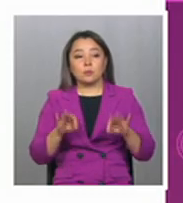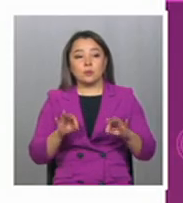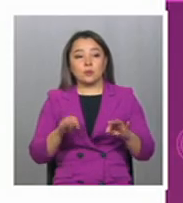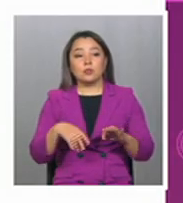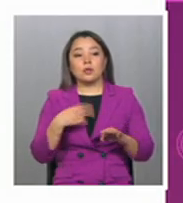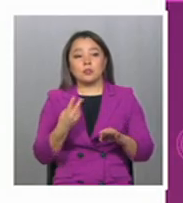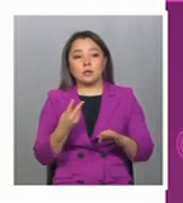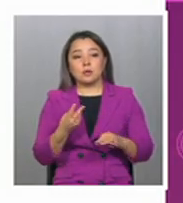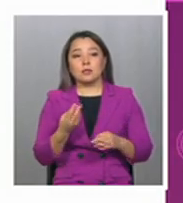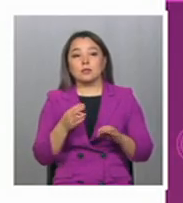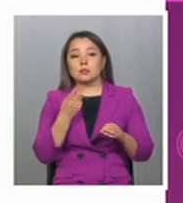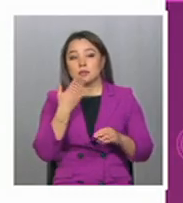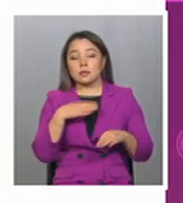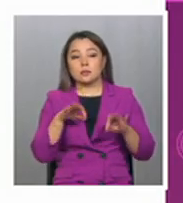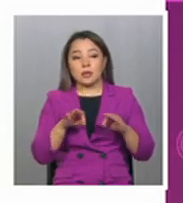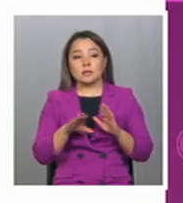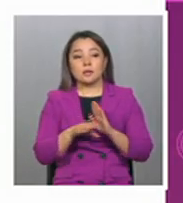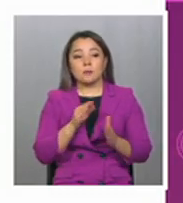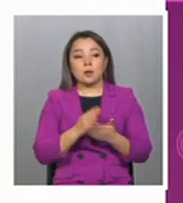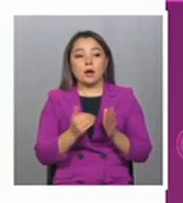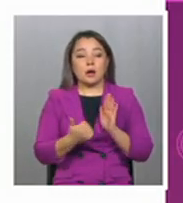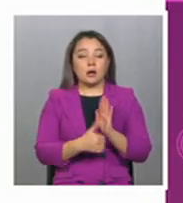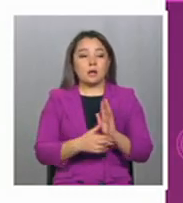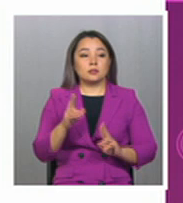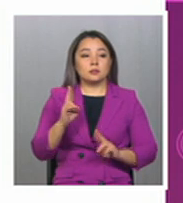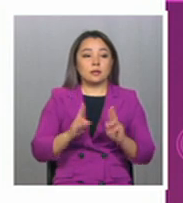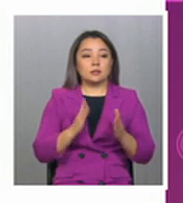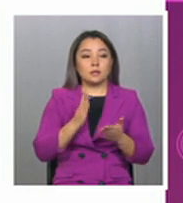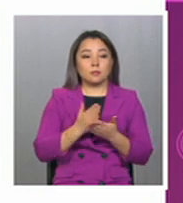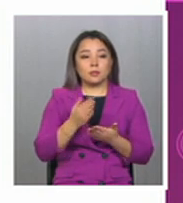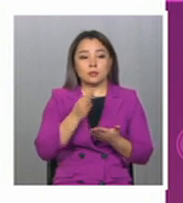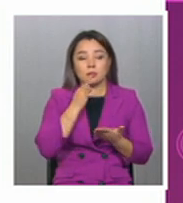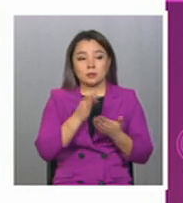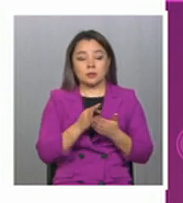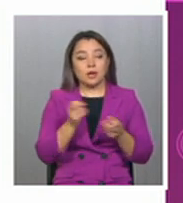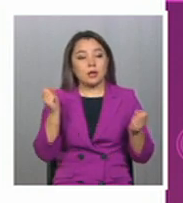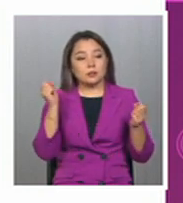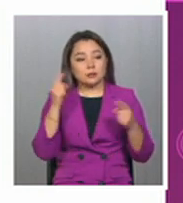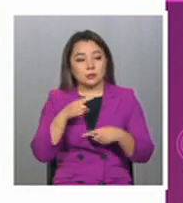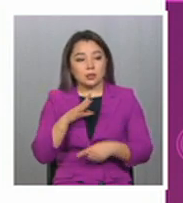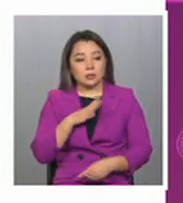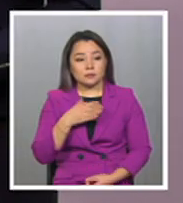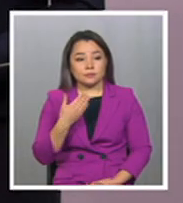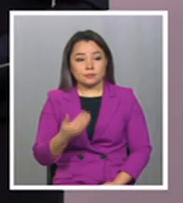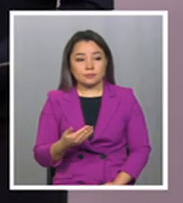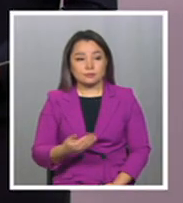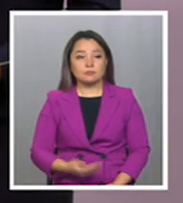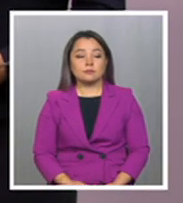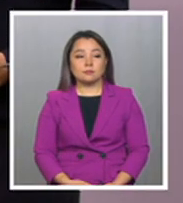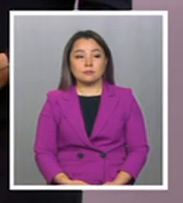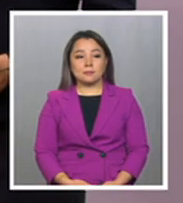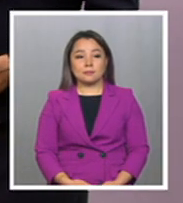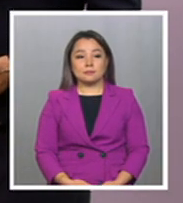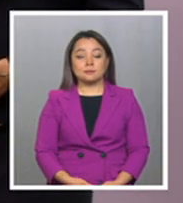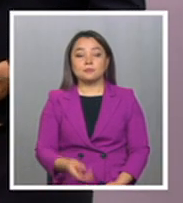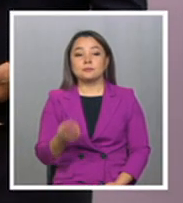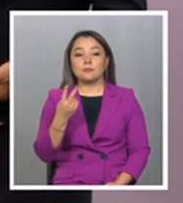түсін таңдаудың алты тәсілі бар екенін анықтадыңдар. Екінші